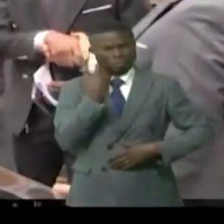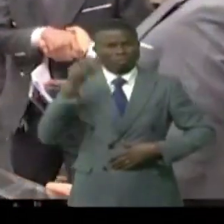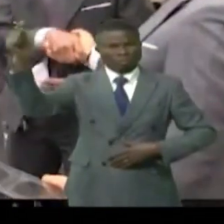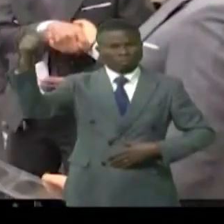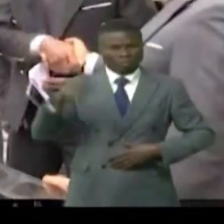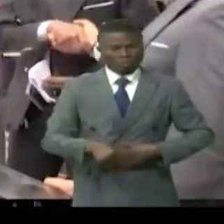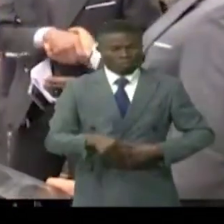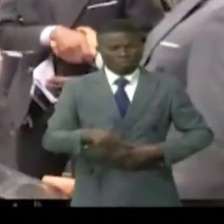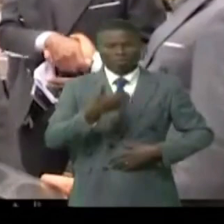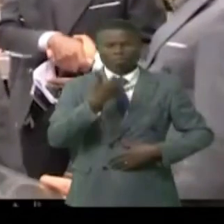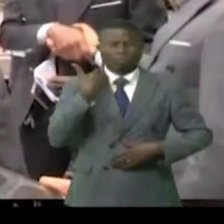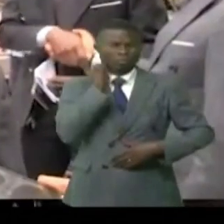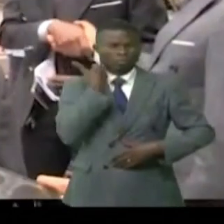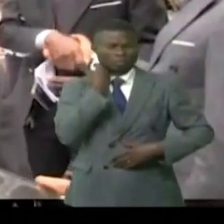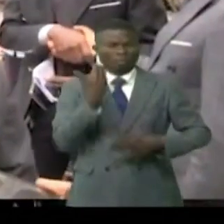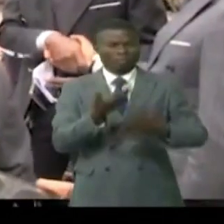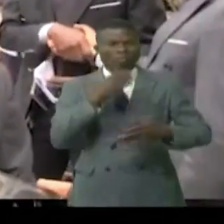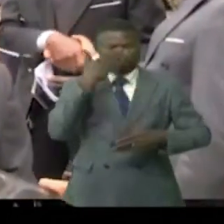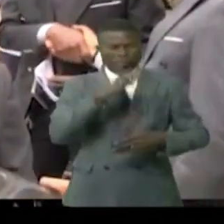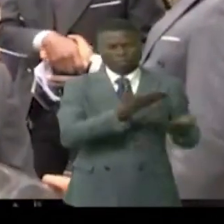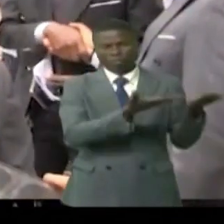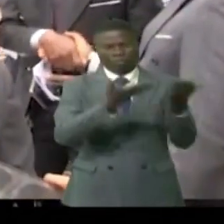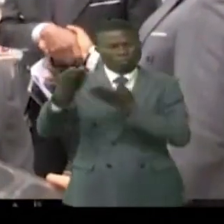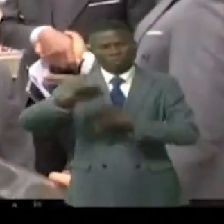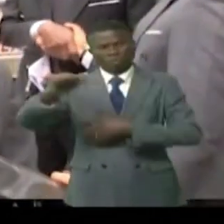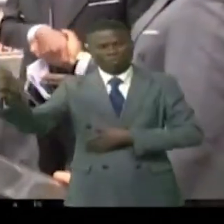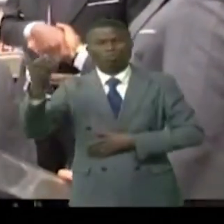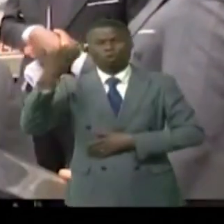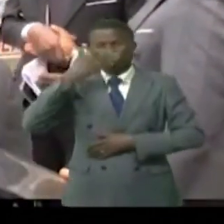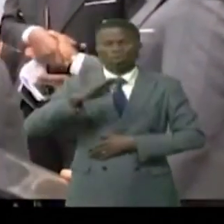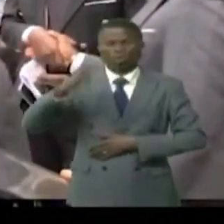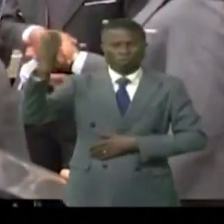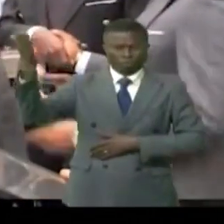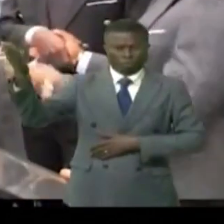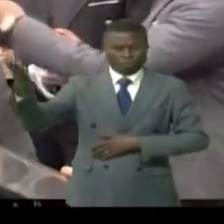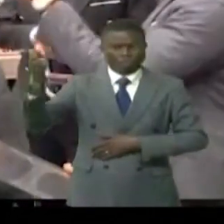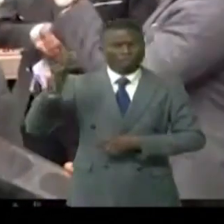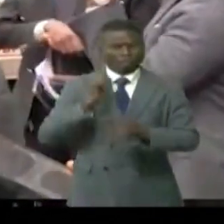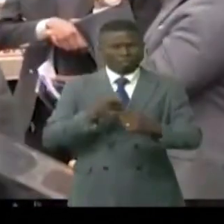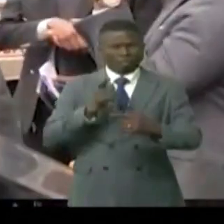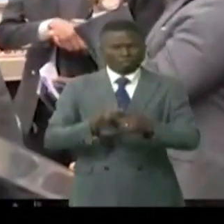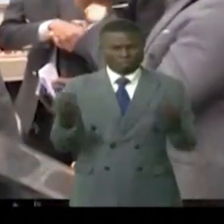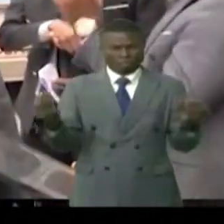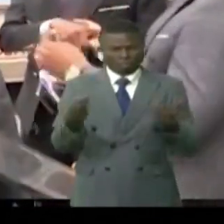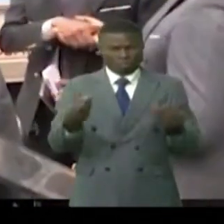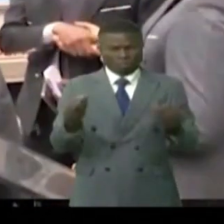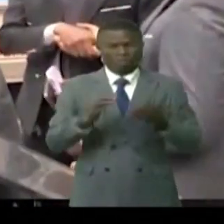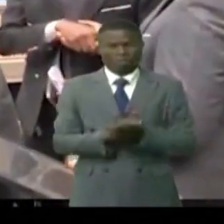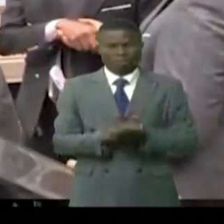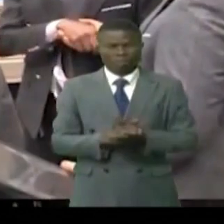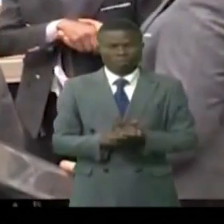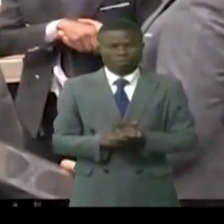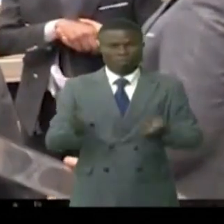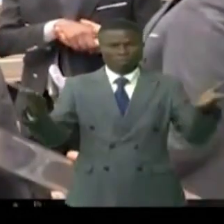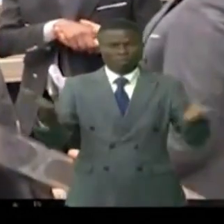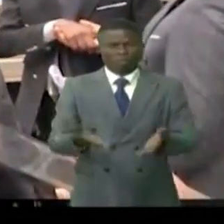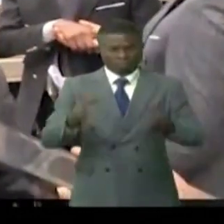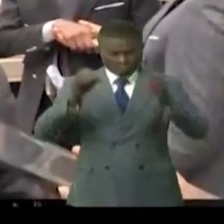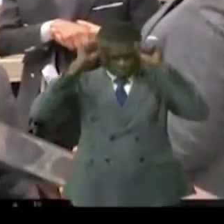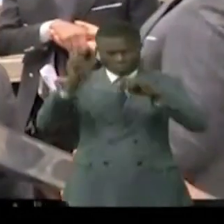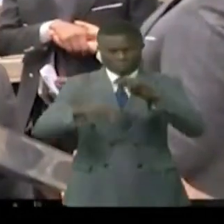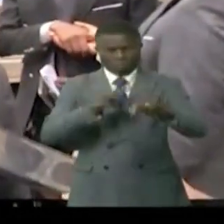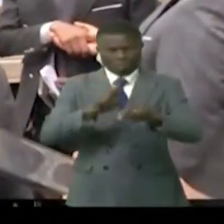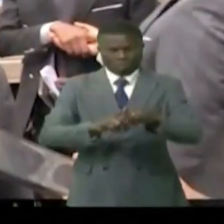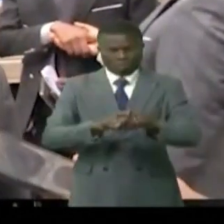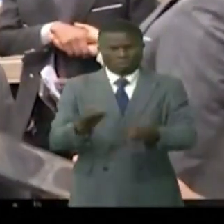venir vers l'hôpital ou quand l'hôpital transfère vers d'autres centres. Voilà pourquoi la présidence nationale a décidé